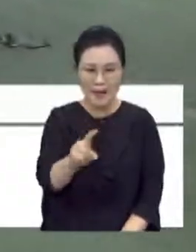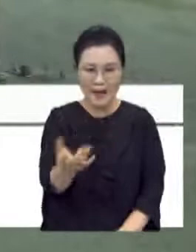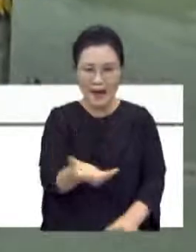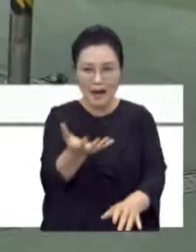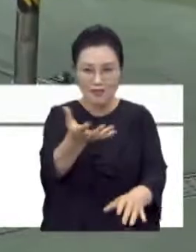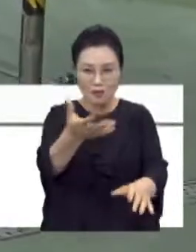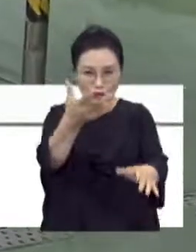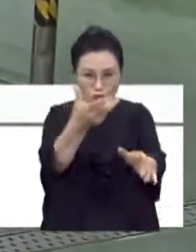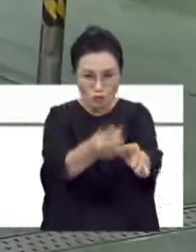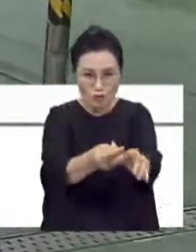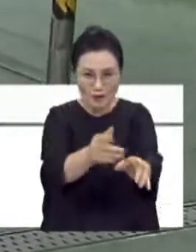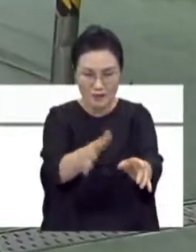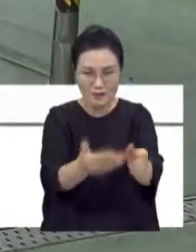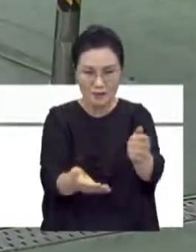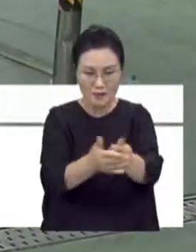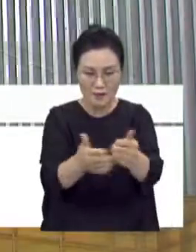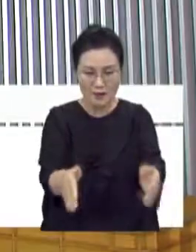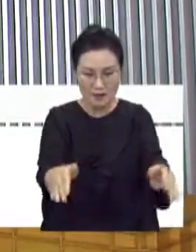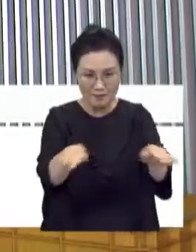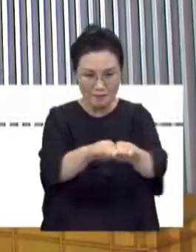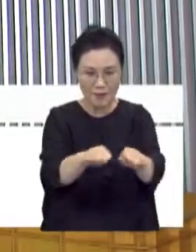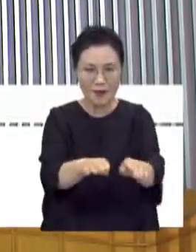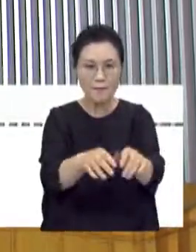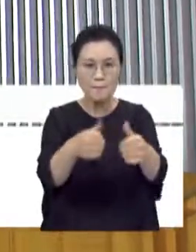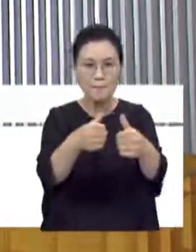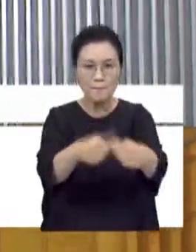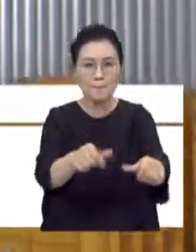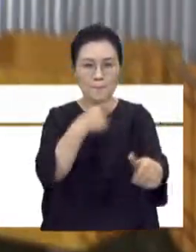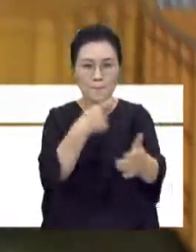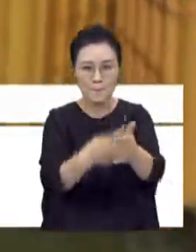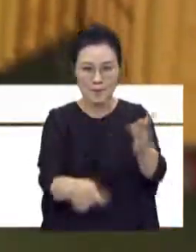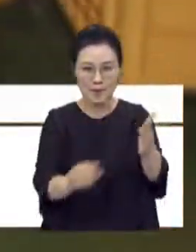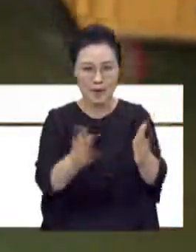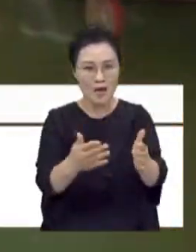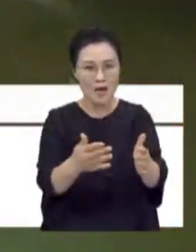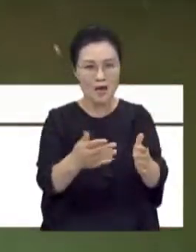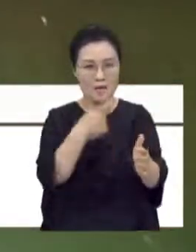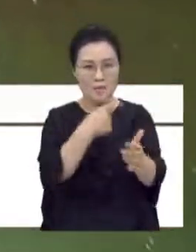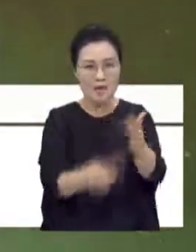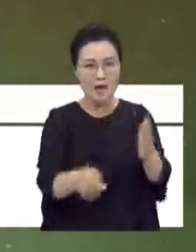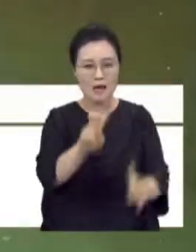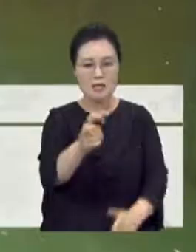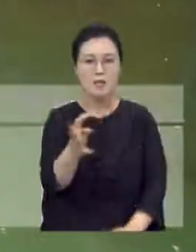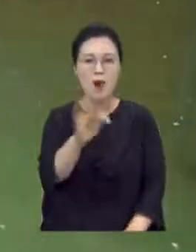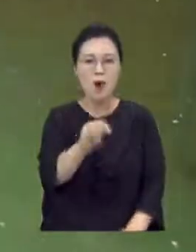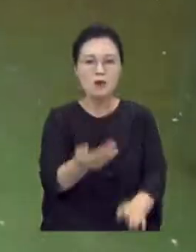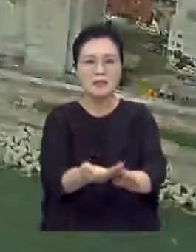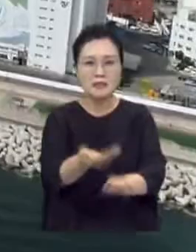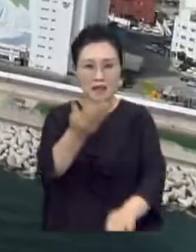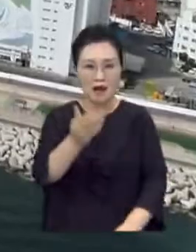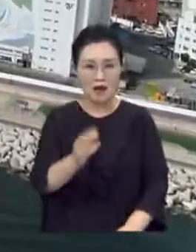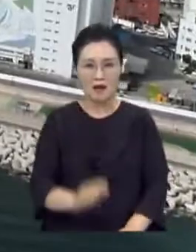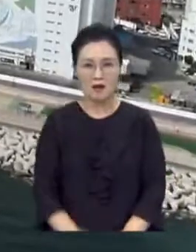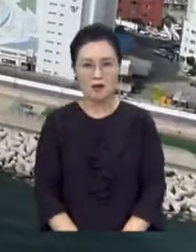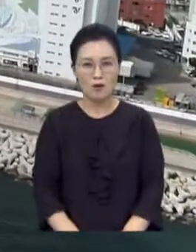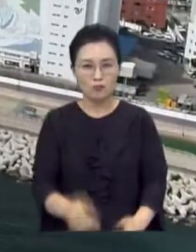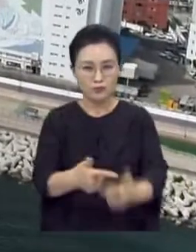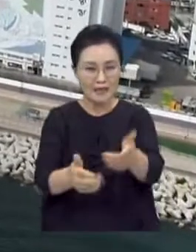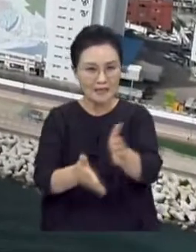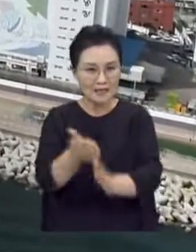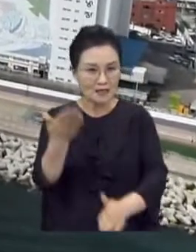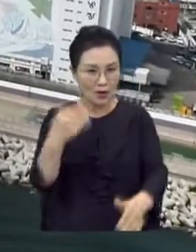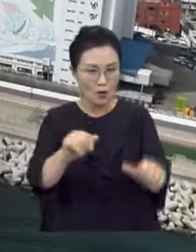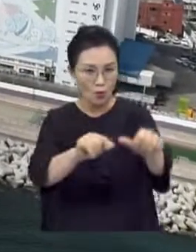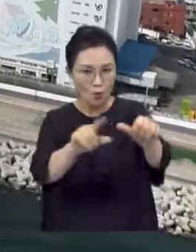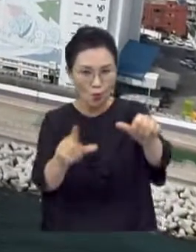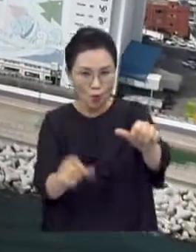때문에 그게 제일 큰 표현을 입은 정태가 등의 피한 25분께 본다고 보고 있습니다 부산 씨는 지난